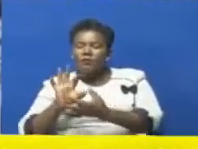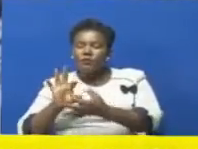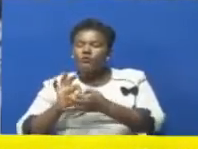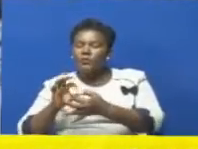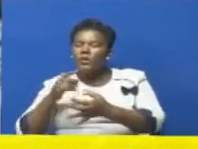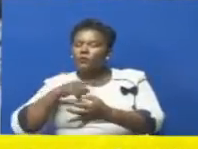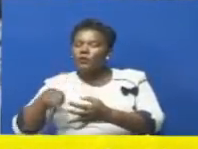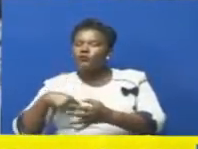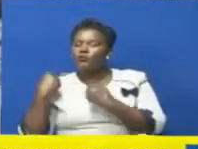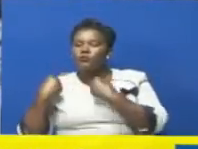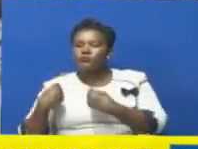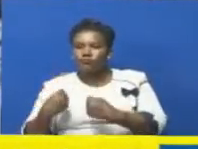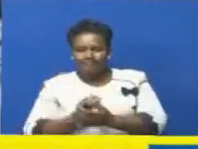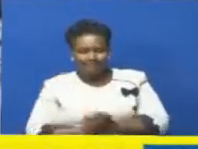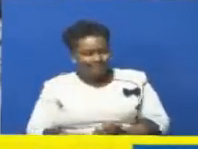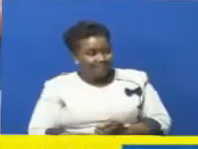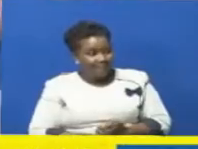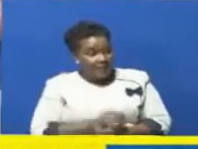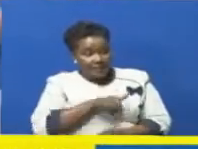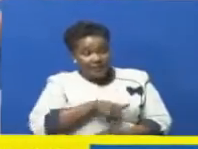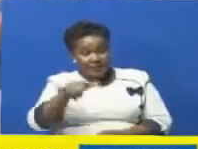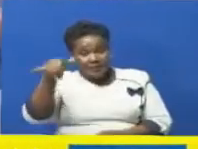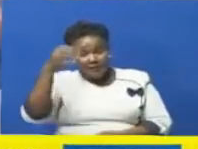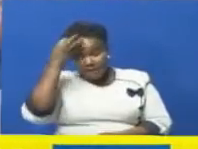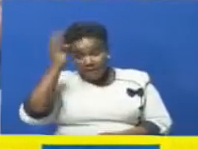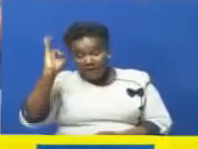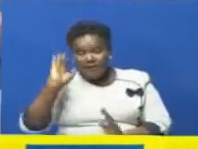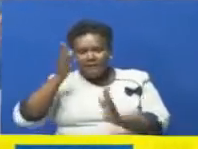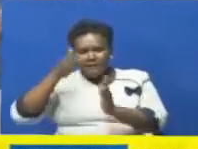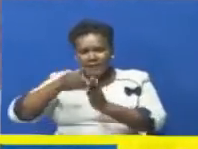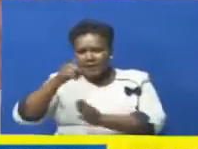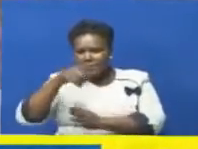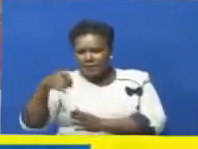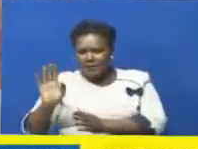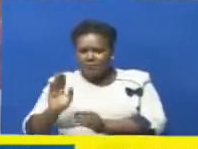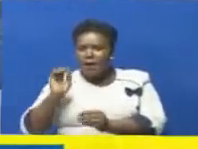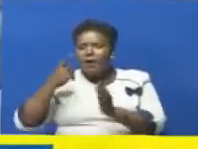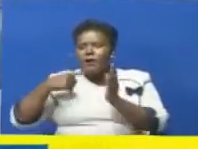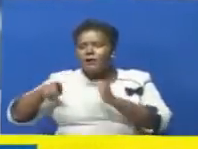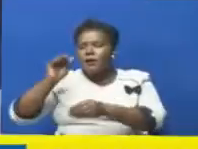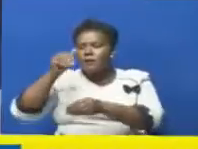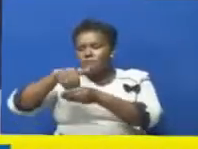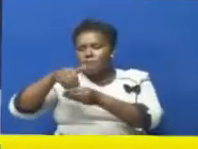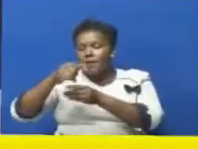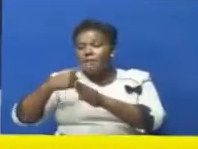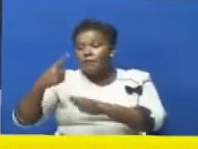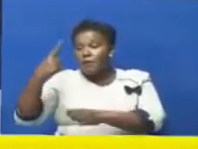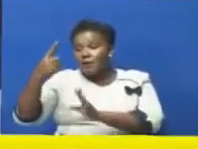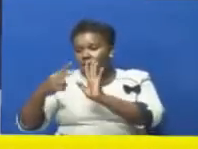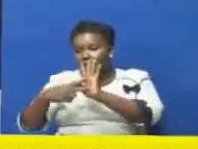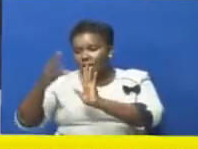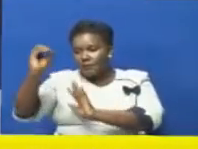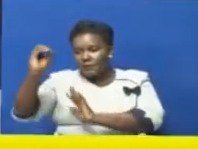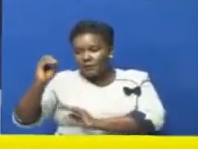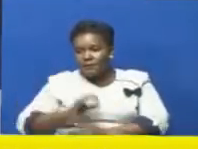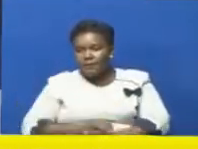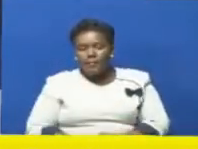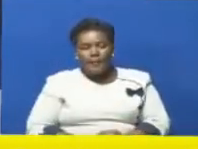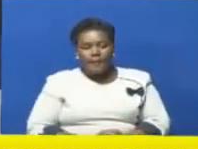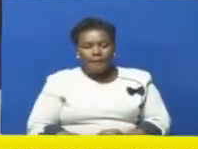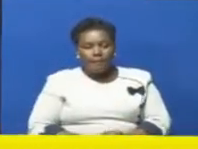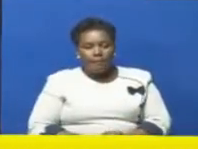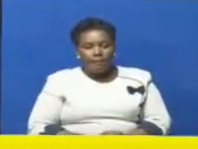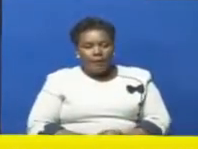Boeing 787-9 imewasili mjini Zanzibar ikiwa na abiria 170. Naam, kwa taarifa yake Nasra